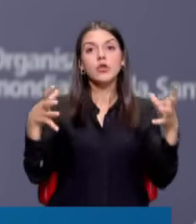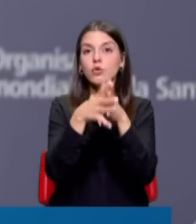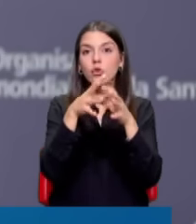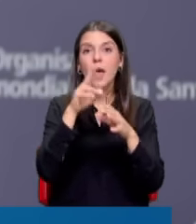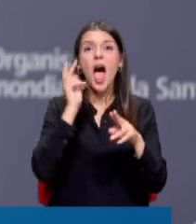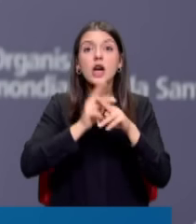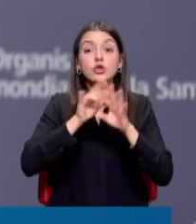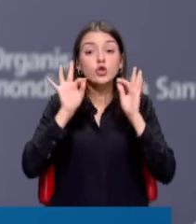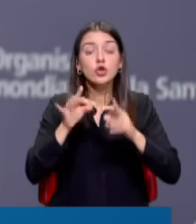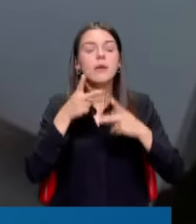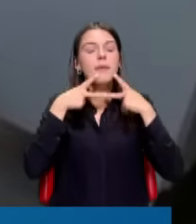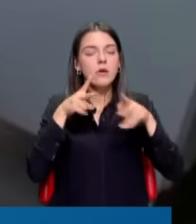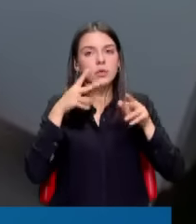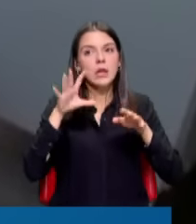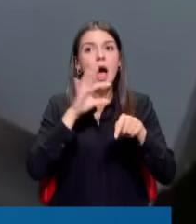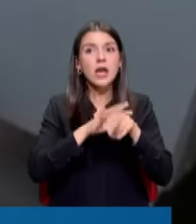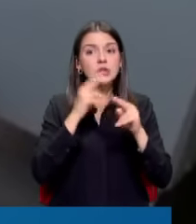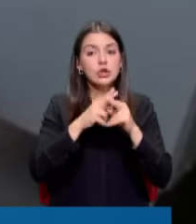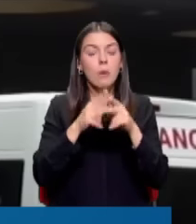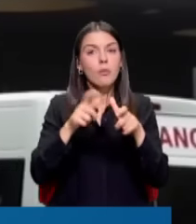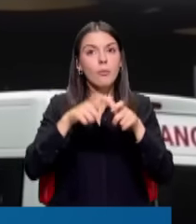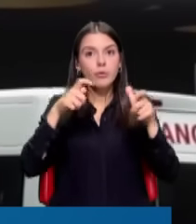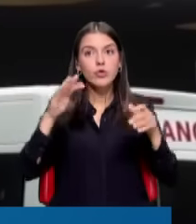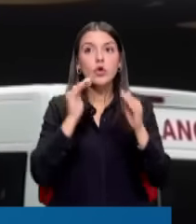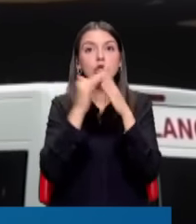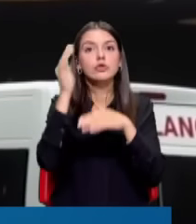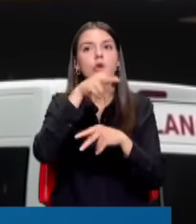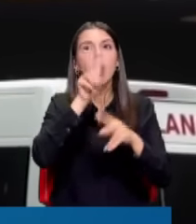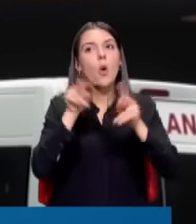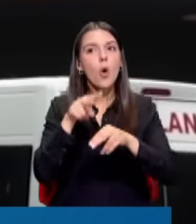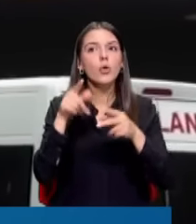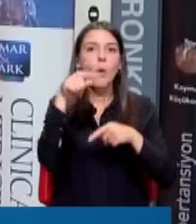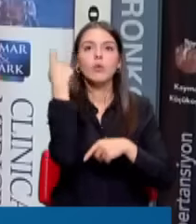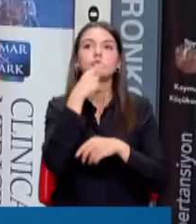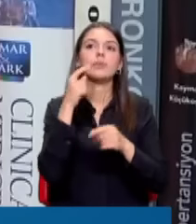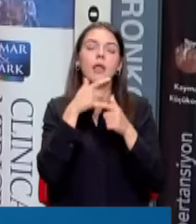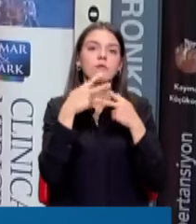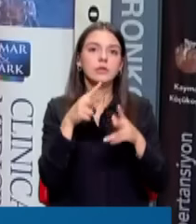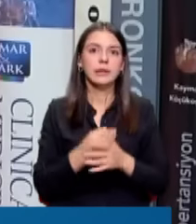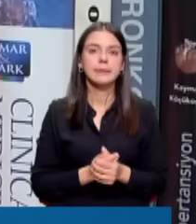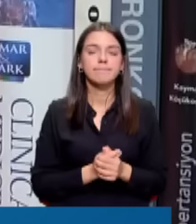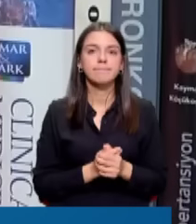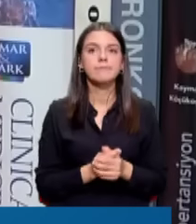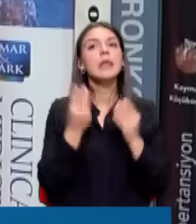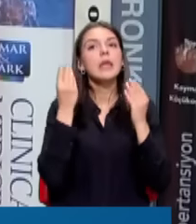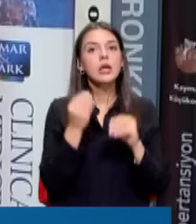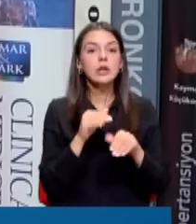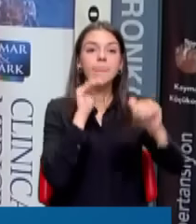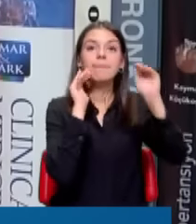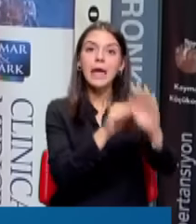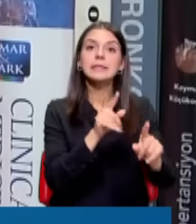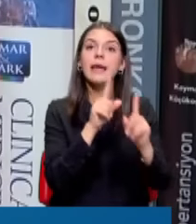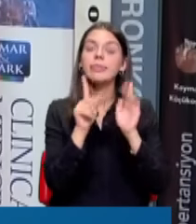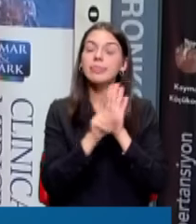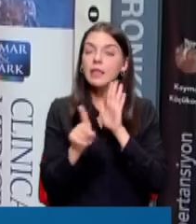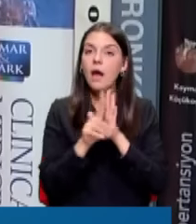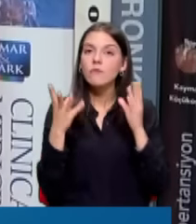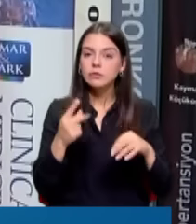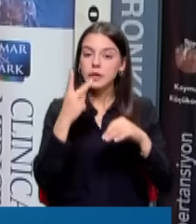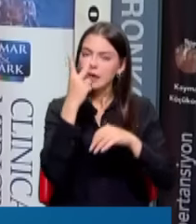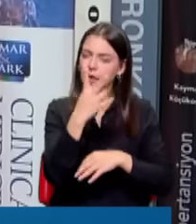etti. Hastalığın hızla yayıldığını ve yüksek ölüm oranına sahip olduğunu açıkladı. İyileşiyor, yani destek tedaviyle diyelim. 2-4